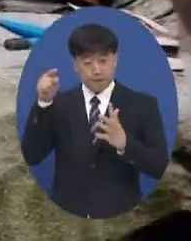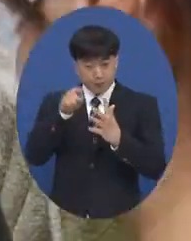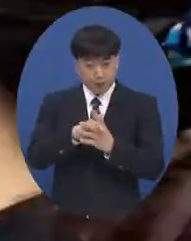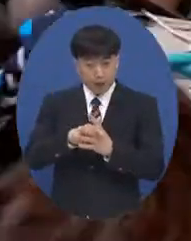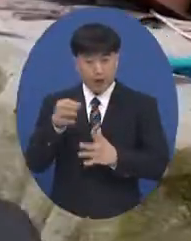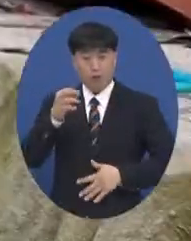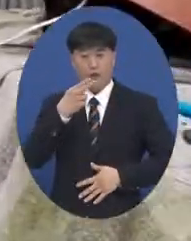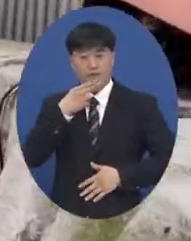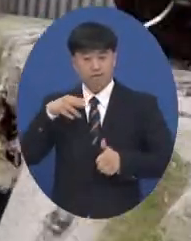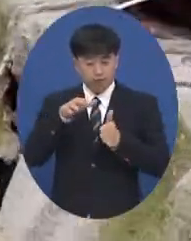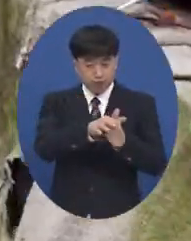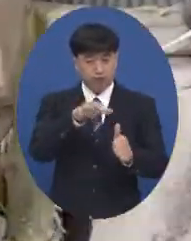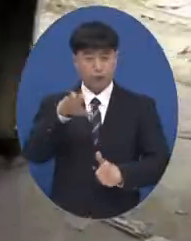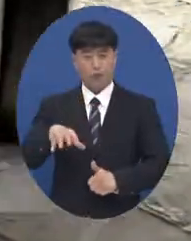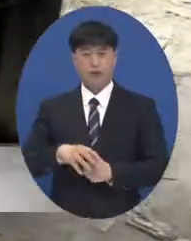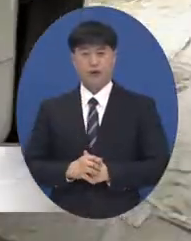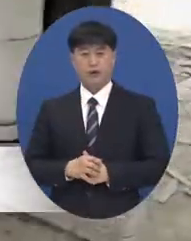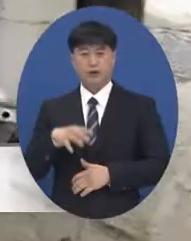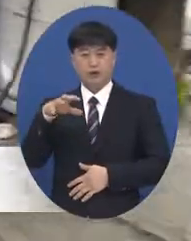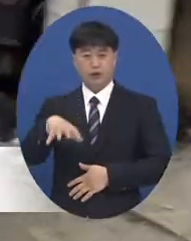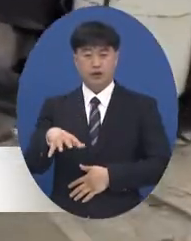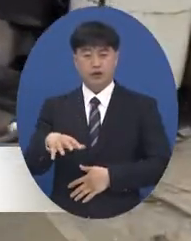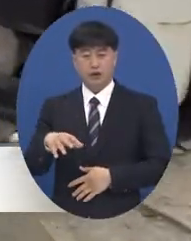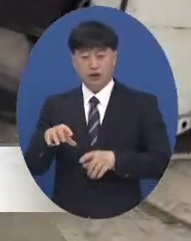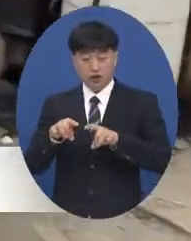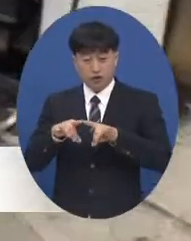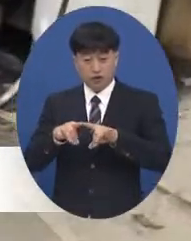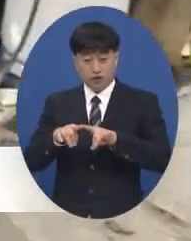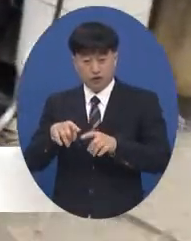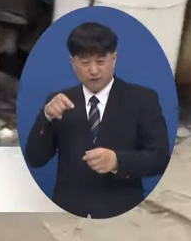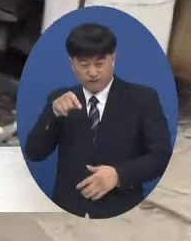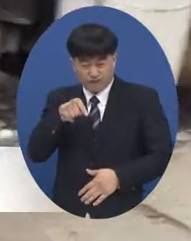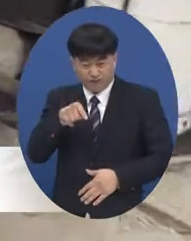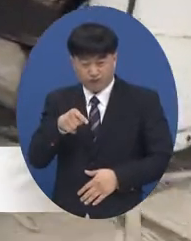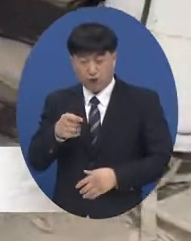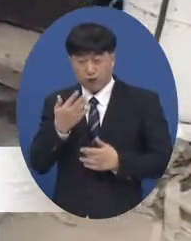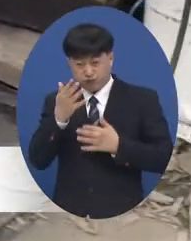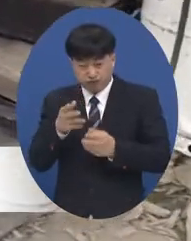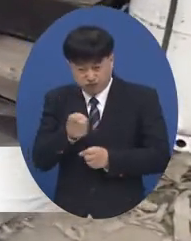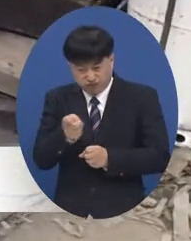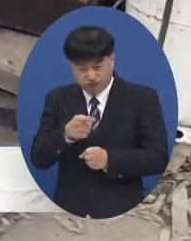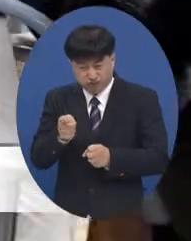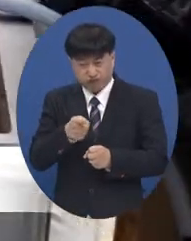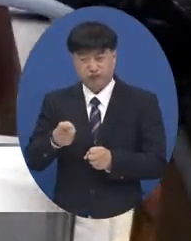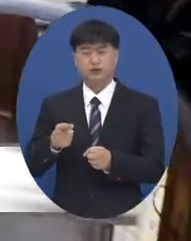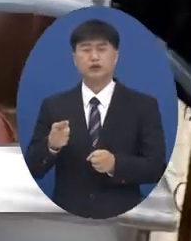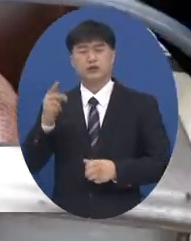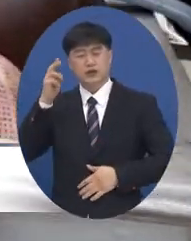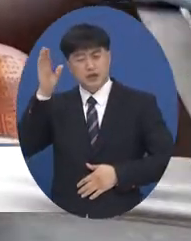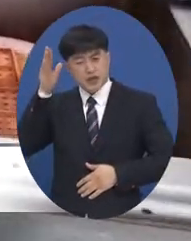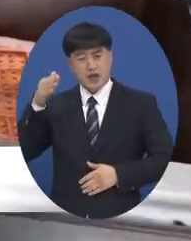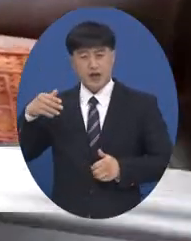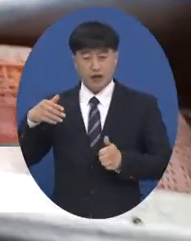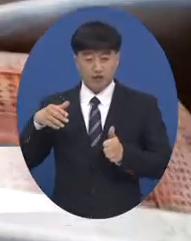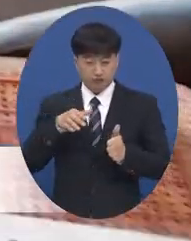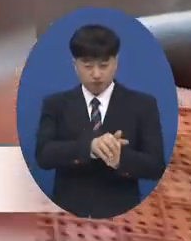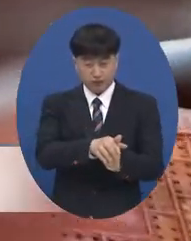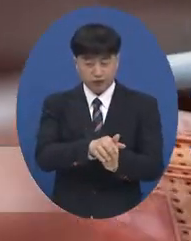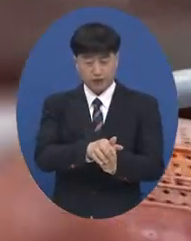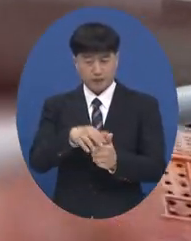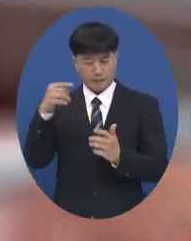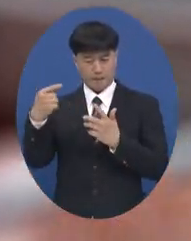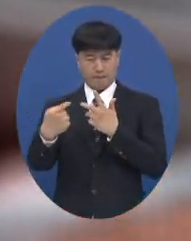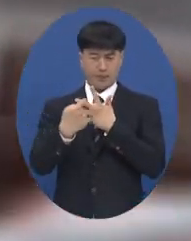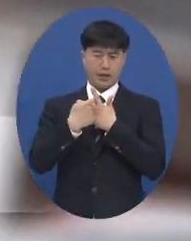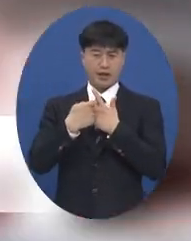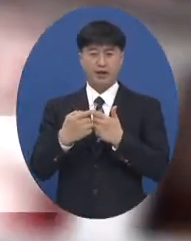무허가 도살장입니다. 이곳에선 전기 쇠꼬챙이, 화염방사기 등 잔인한 방법으로 개를 도살하다 현장에서 덜미를